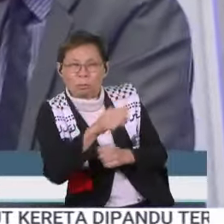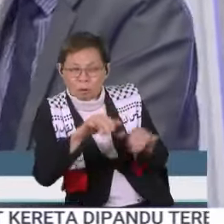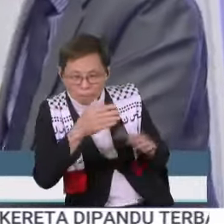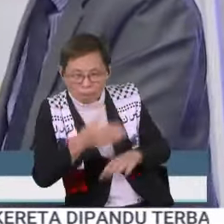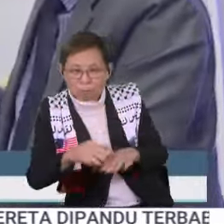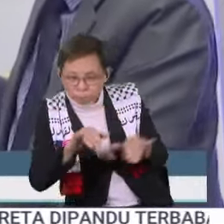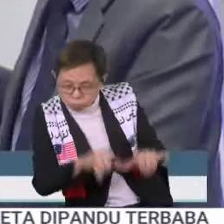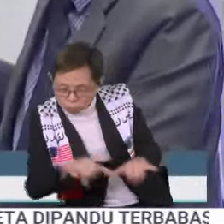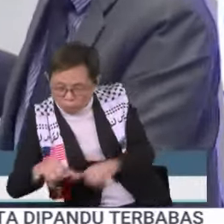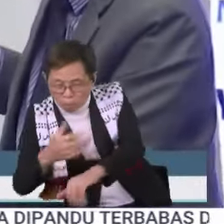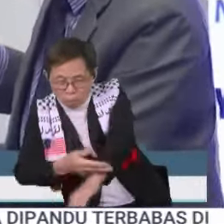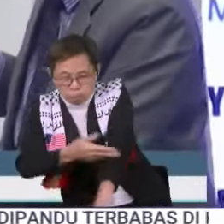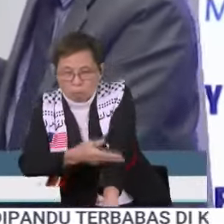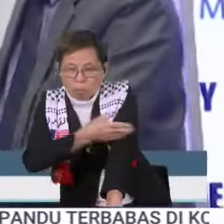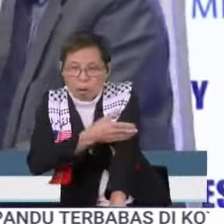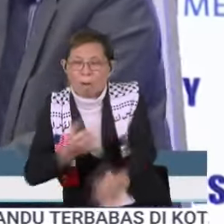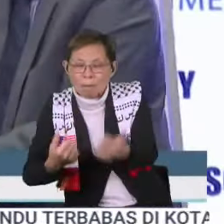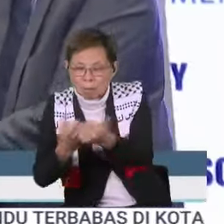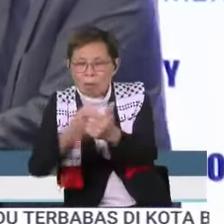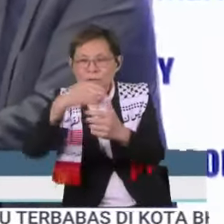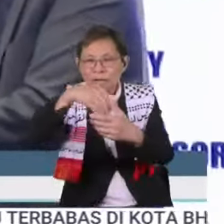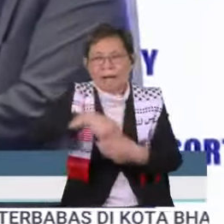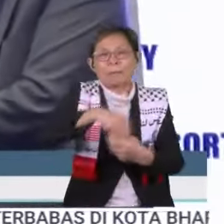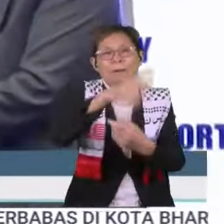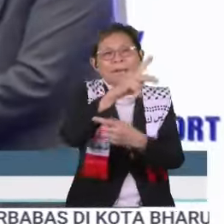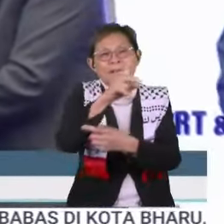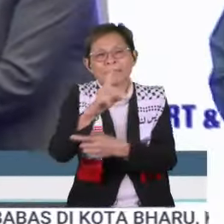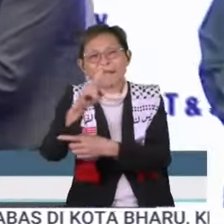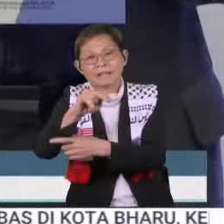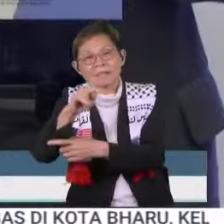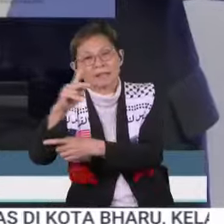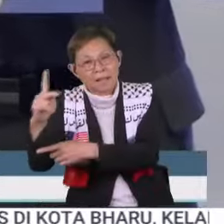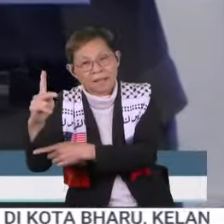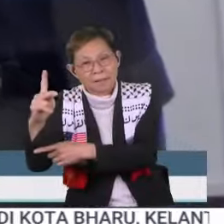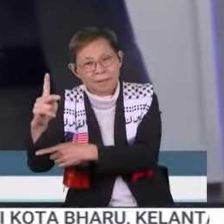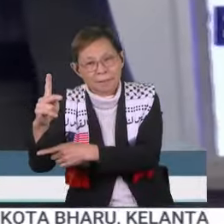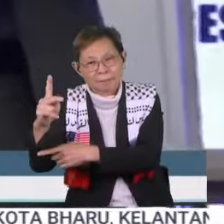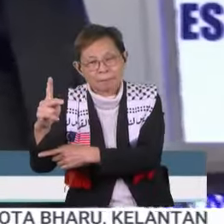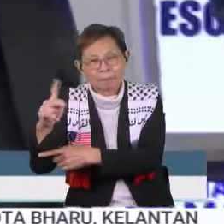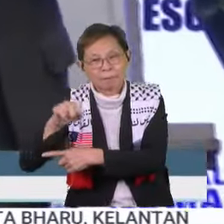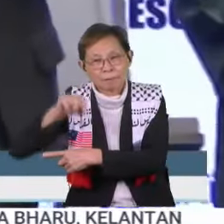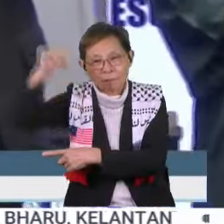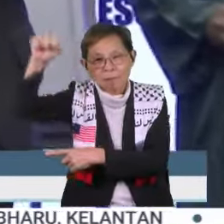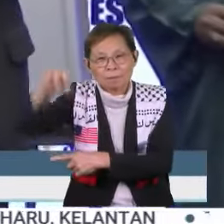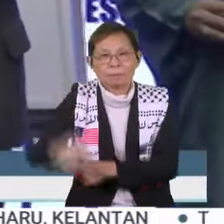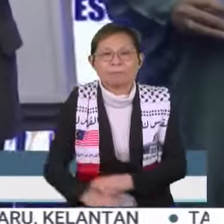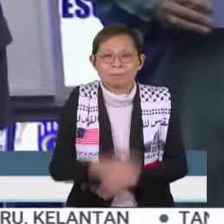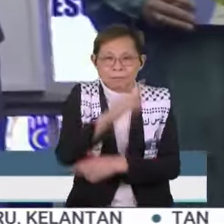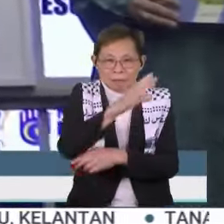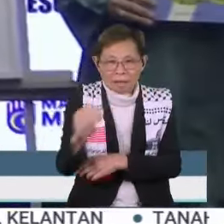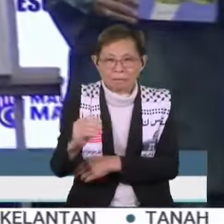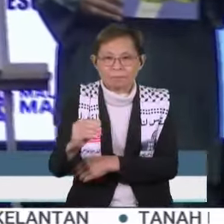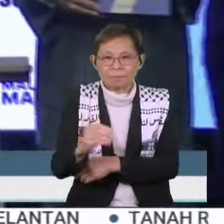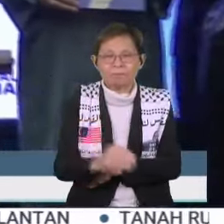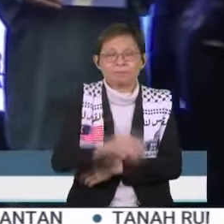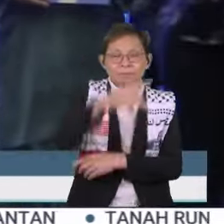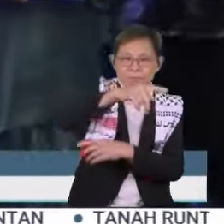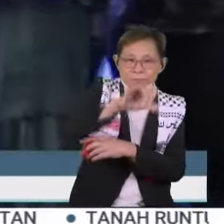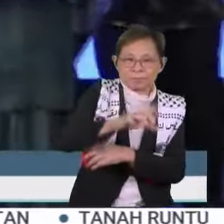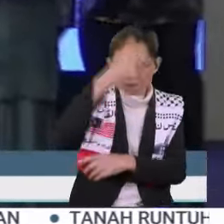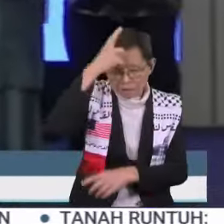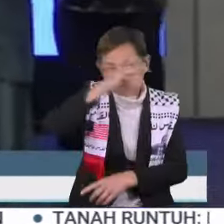industri pelancongan dan sumbangannya dalam keluaran dalam negara kasar KDNK Sabah. Sementara itu, dalam sidang